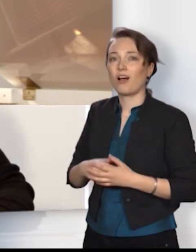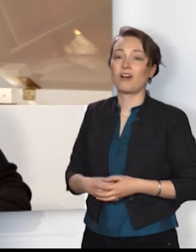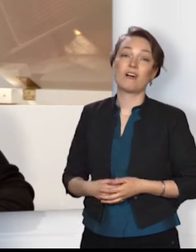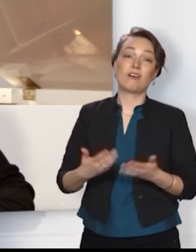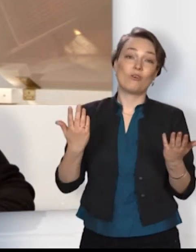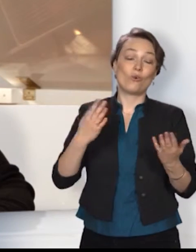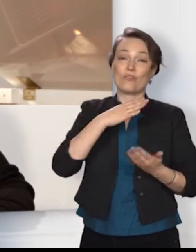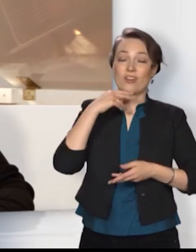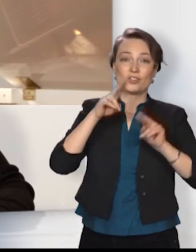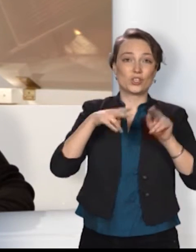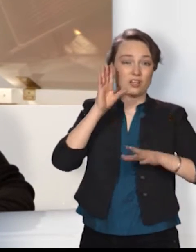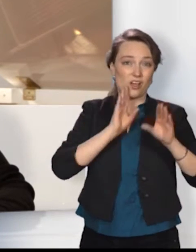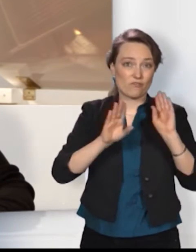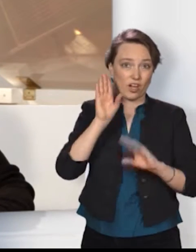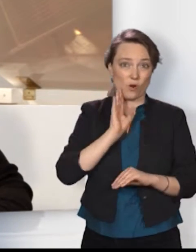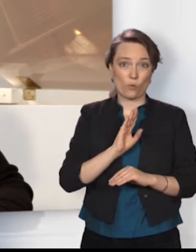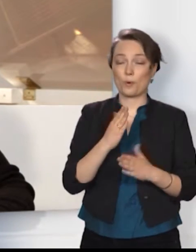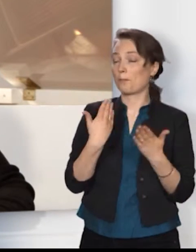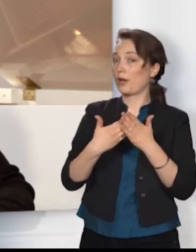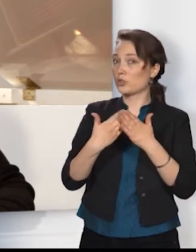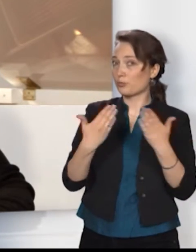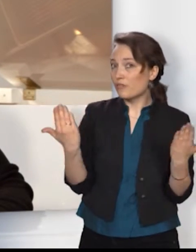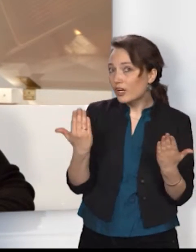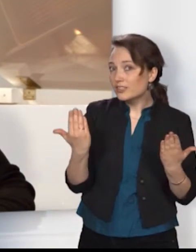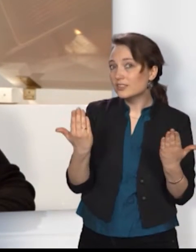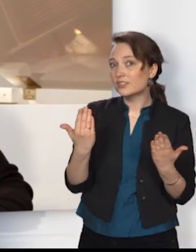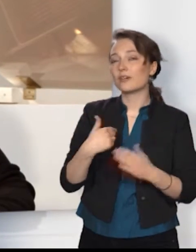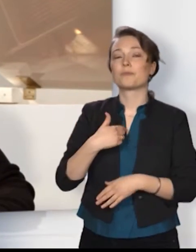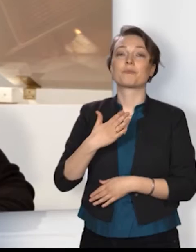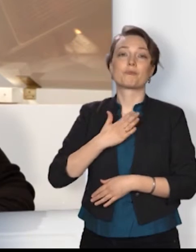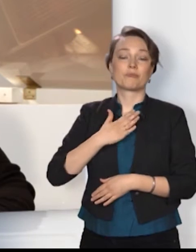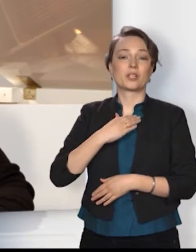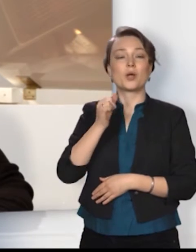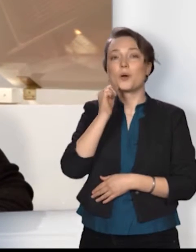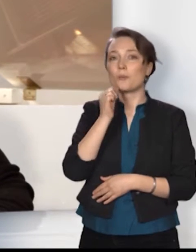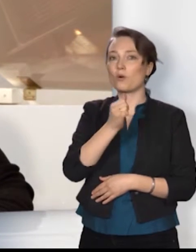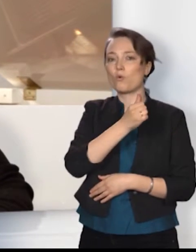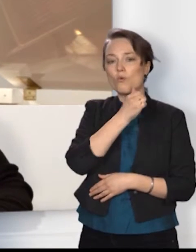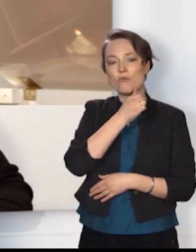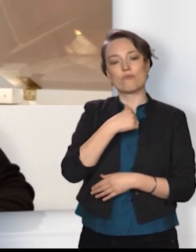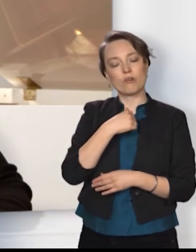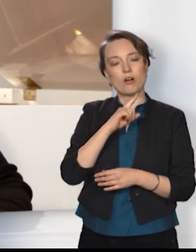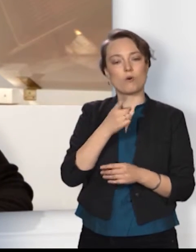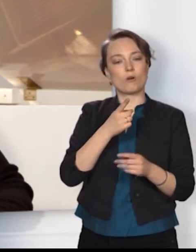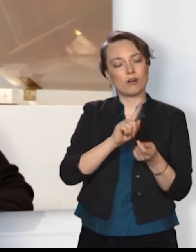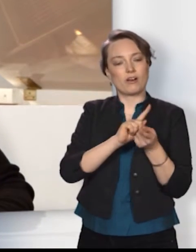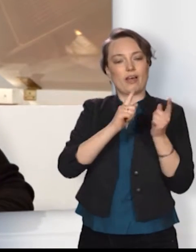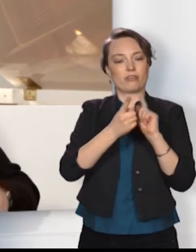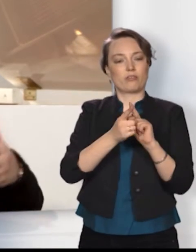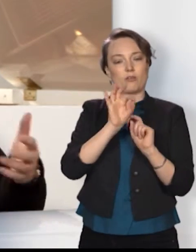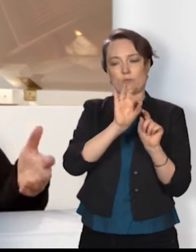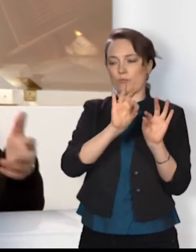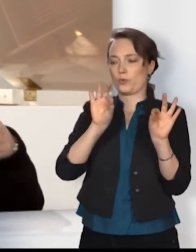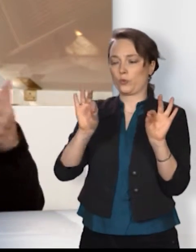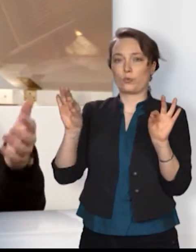ganz unterschiedliche Erfahrungen. Das waren zum einen meine beruflichen Schnittpunkte,